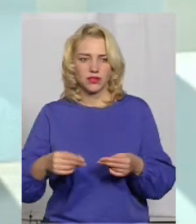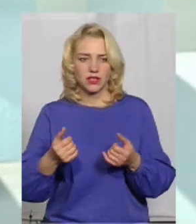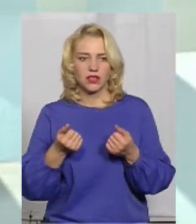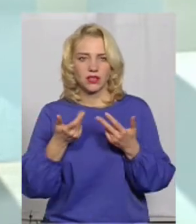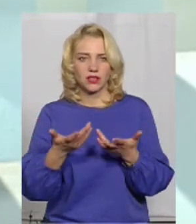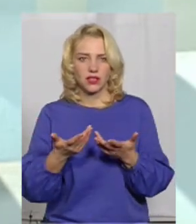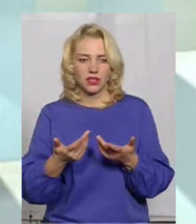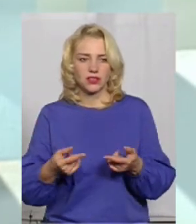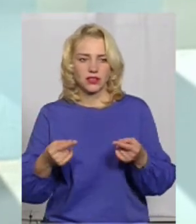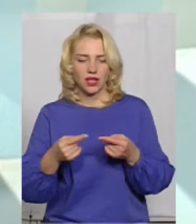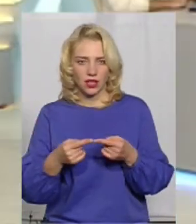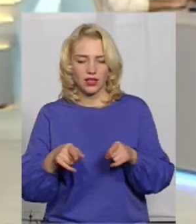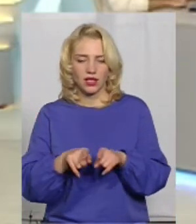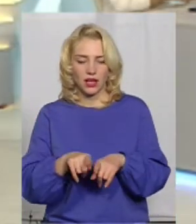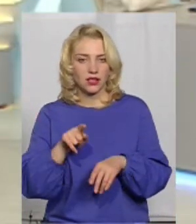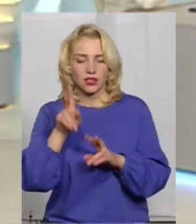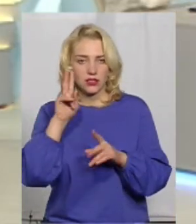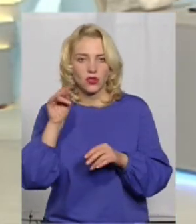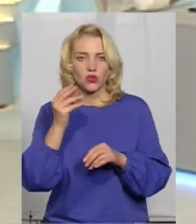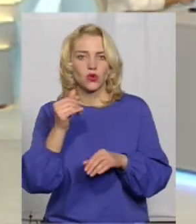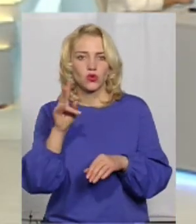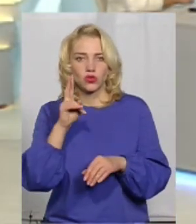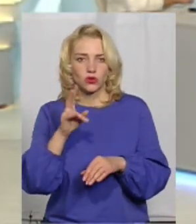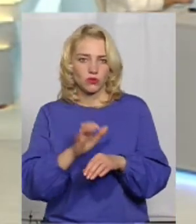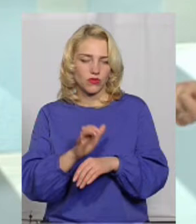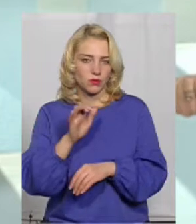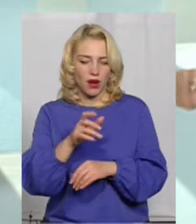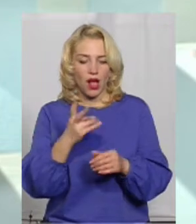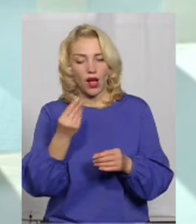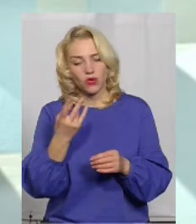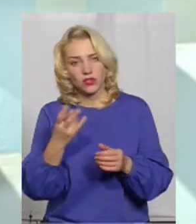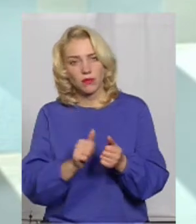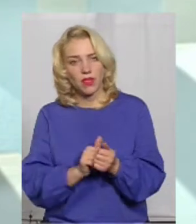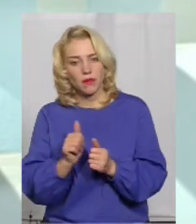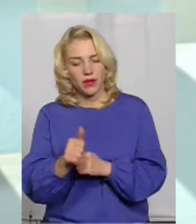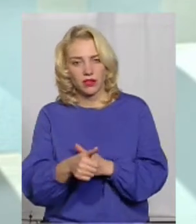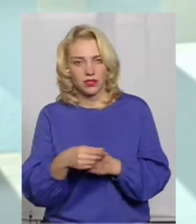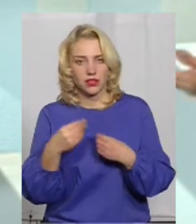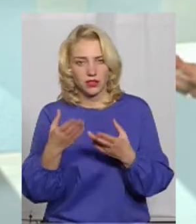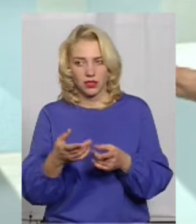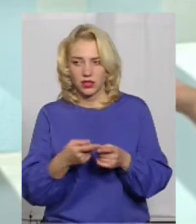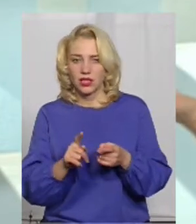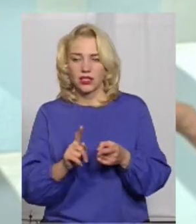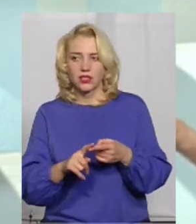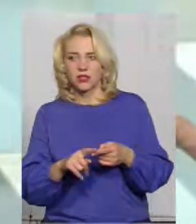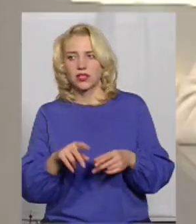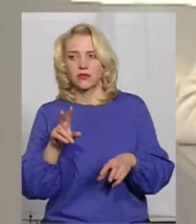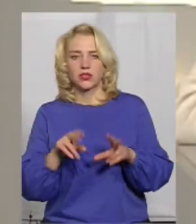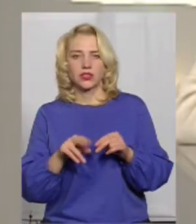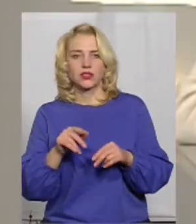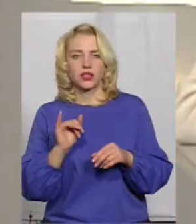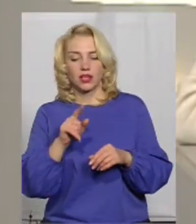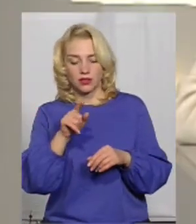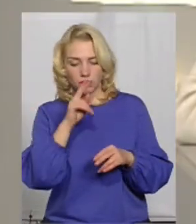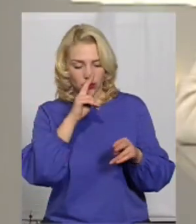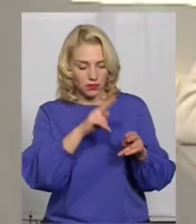знаєш, кому ти гроші відправляєш. Угу. По суті, а гроші через наперед це потрібно, так, відправляти? Звісно, ти не можеш оплатити потім. Ти можеш